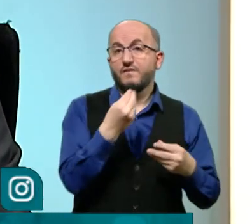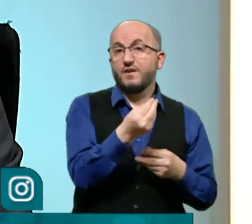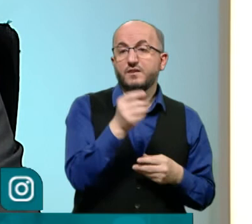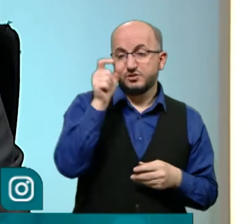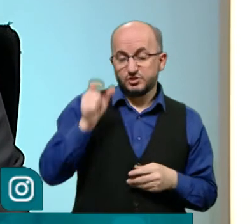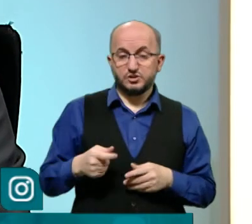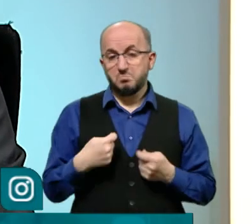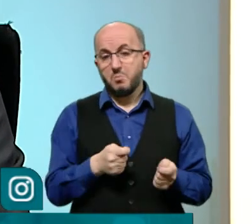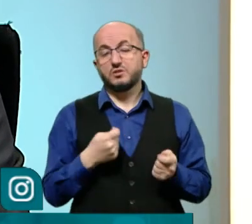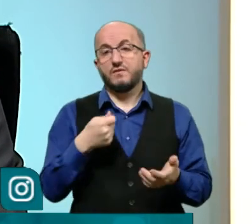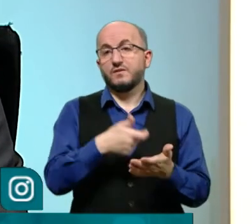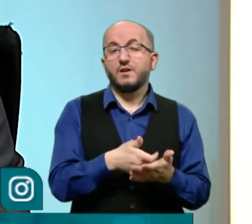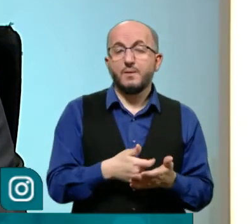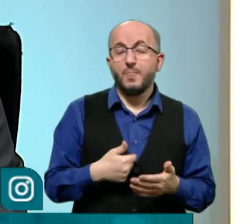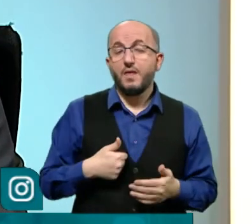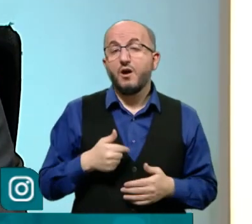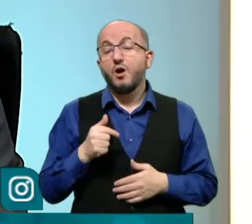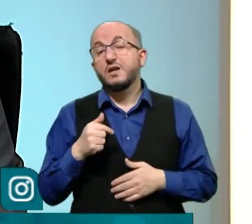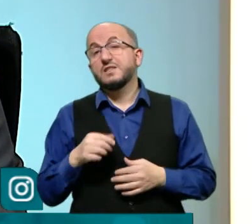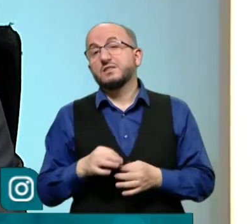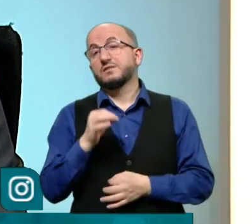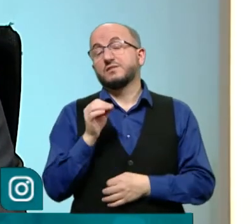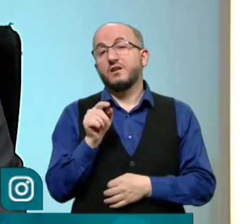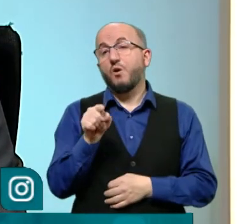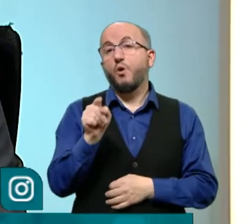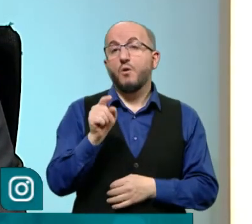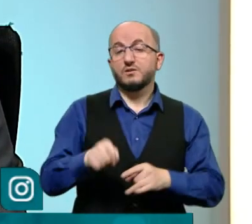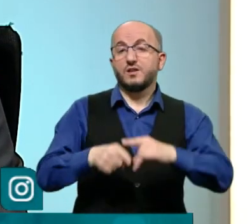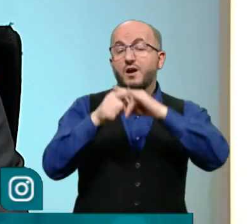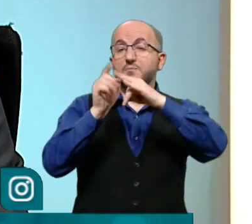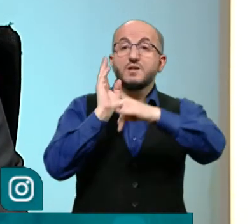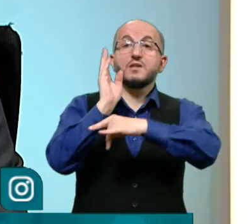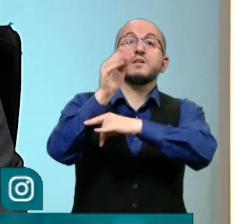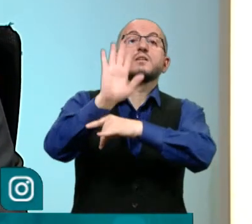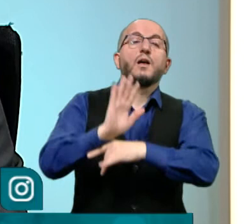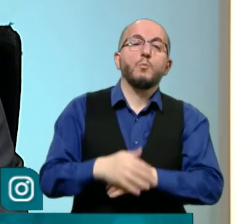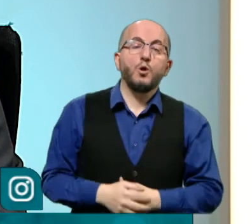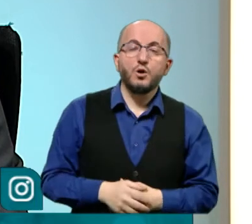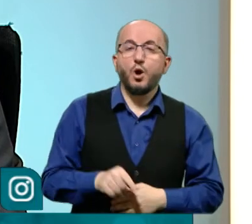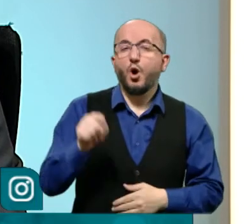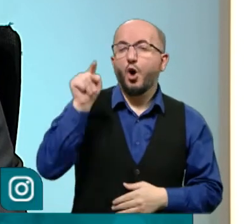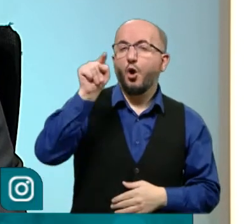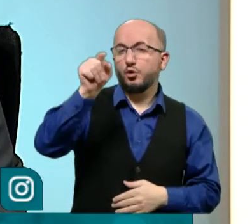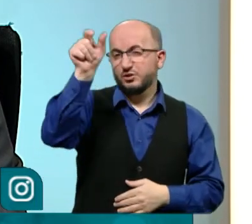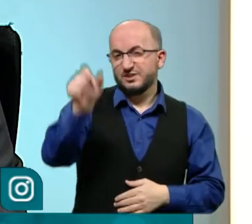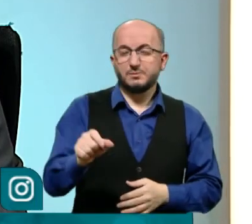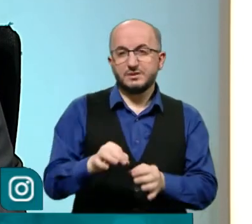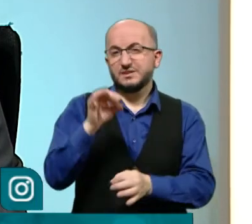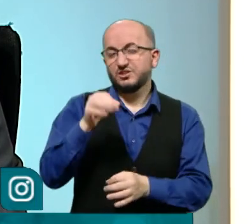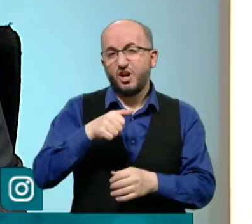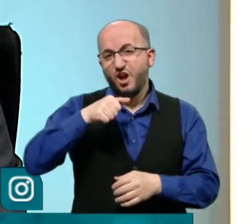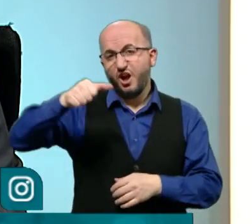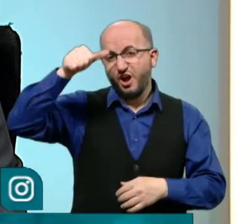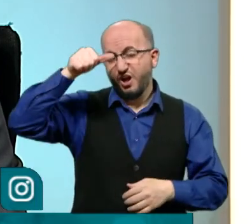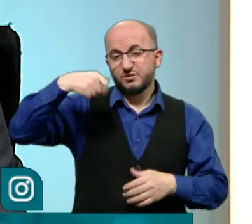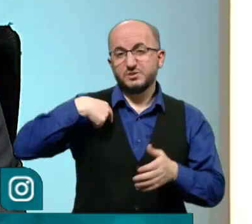karşılayacak. Efendim insanlar oraya gidemiyor. Şimdi şöyle şeyler de var. Gidemiyor. Oradaki bir insanı hac